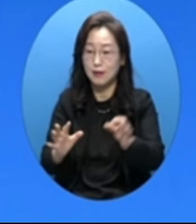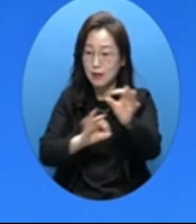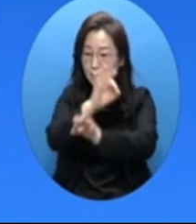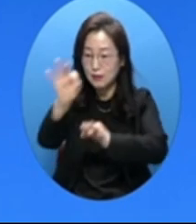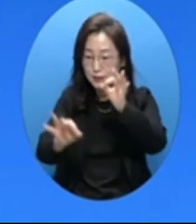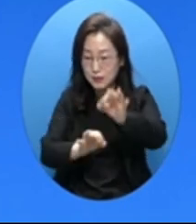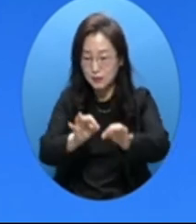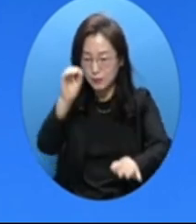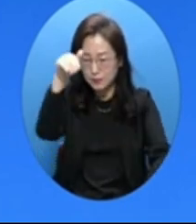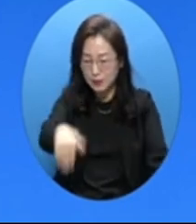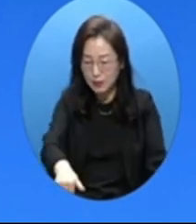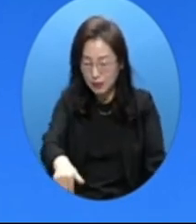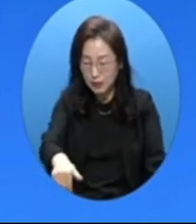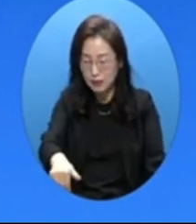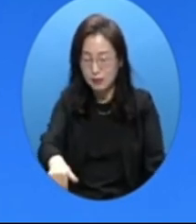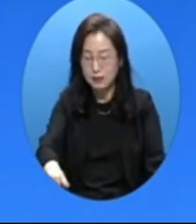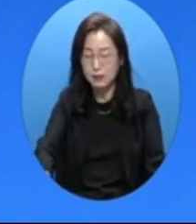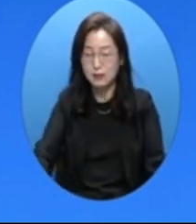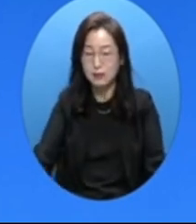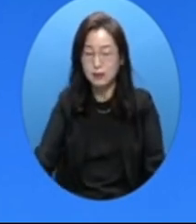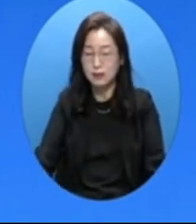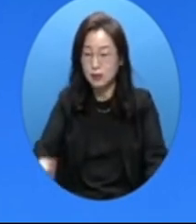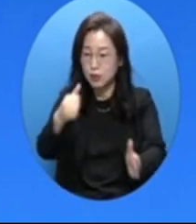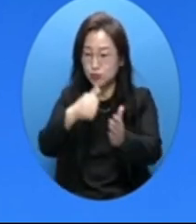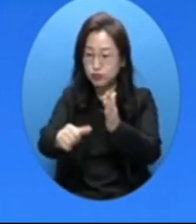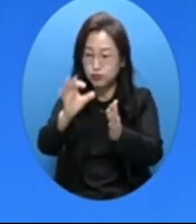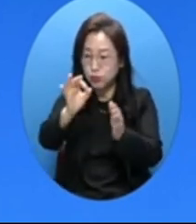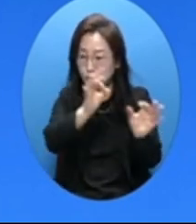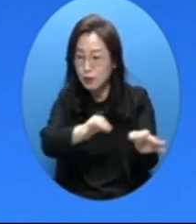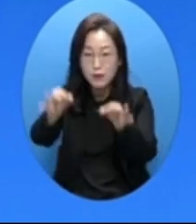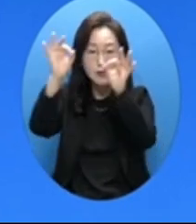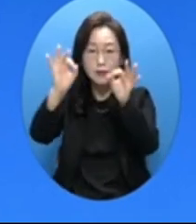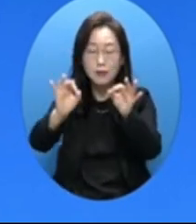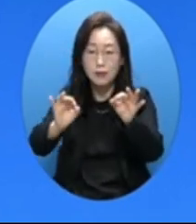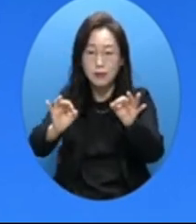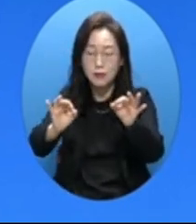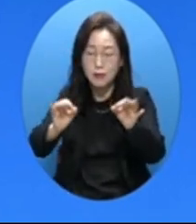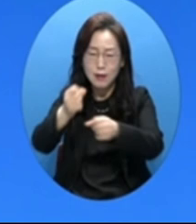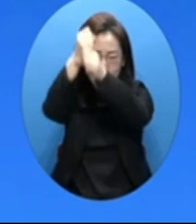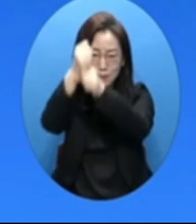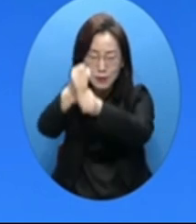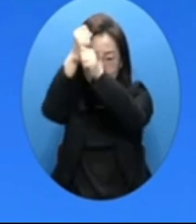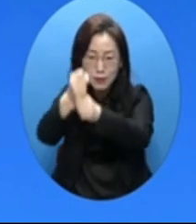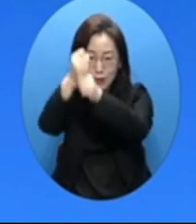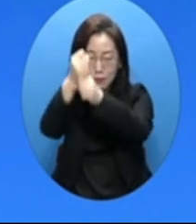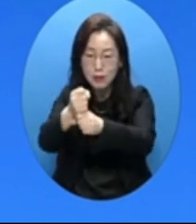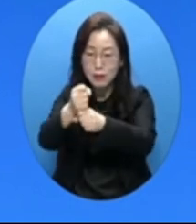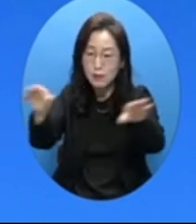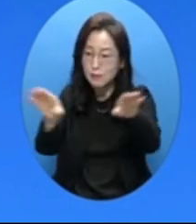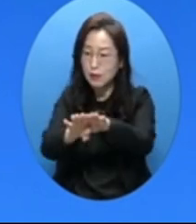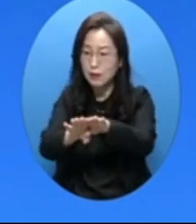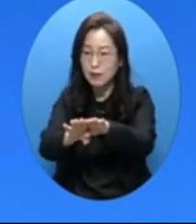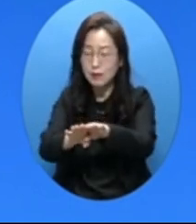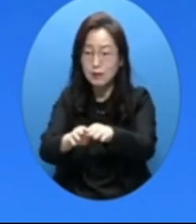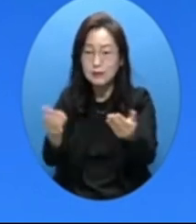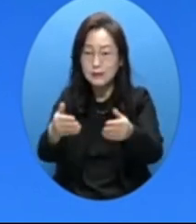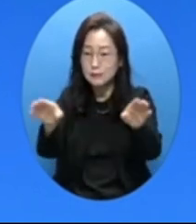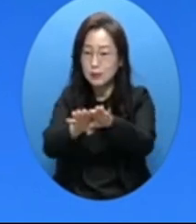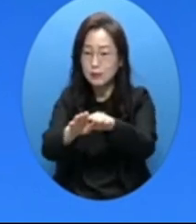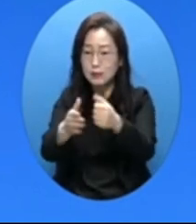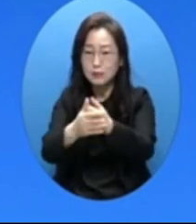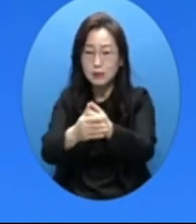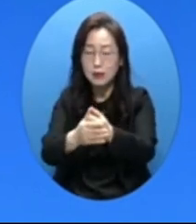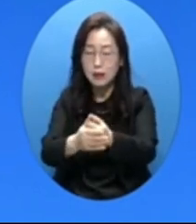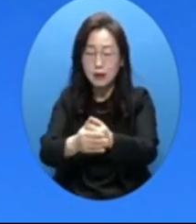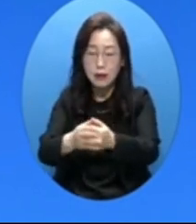경제적으로 너무 어렵고 물가는 뛰고 합으로 인해서 히바리를 넣지